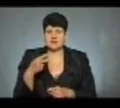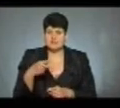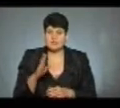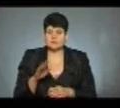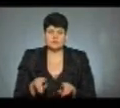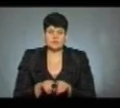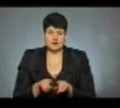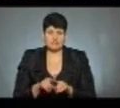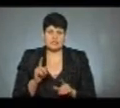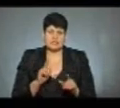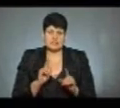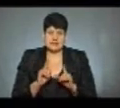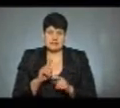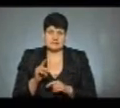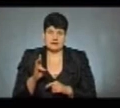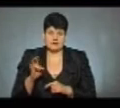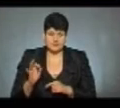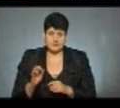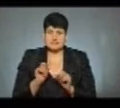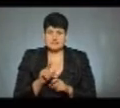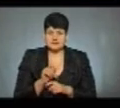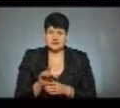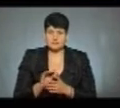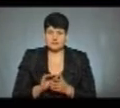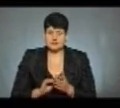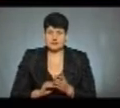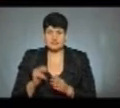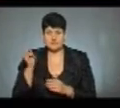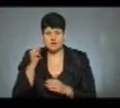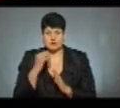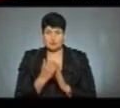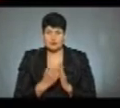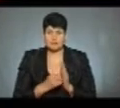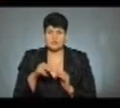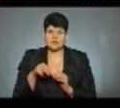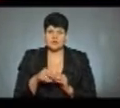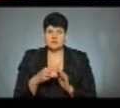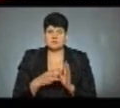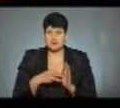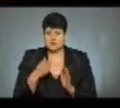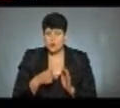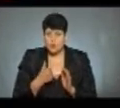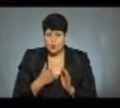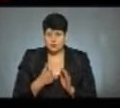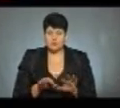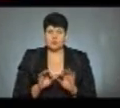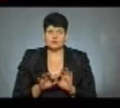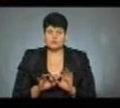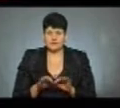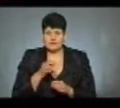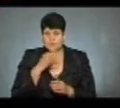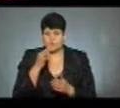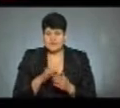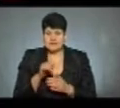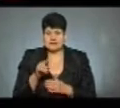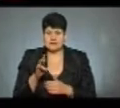основній сесії ЗНО. Завдання складатимуть за навчальною програмою 2018 року, розповів відповідальний